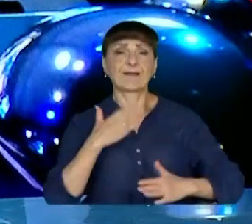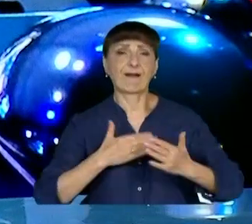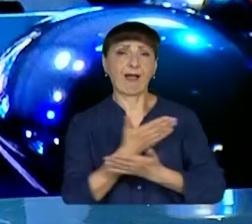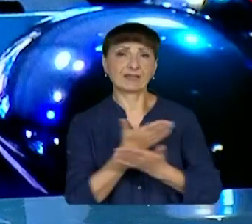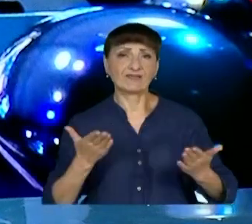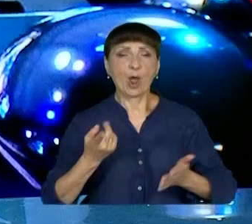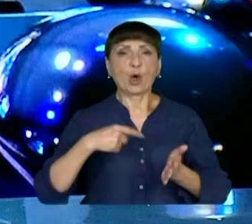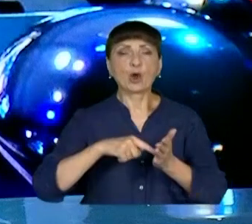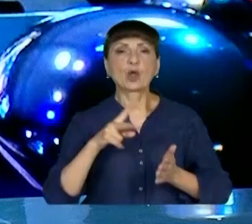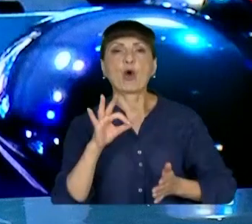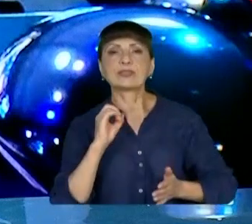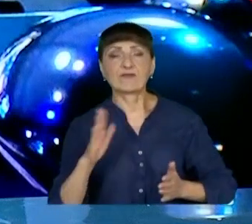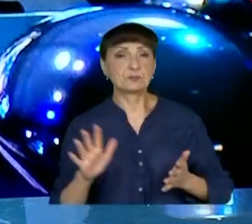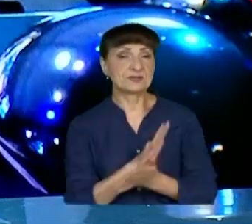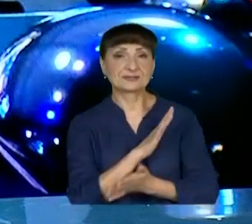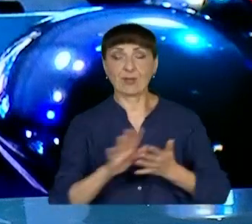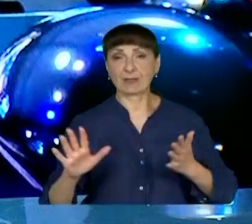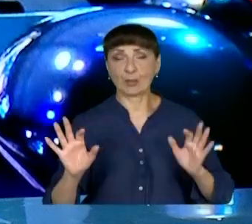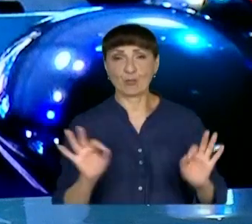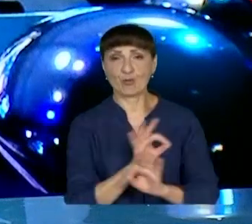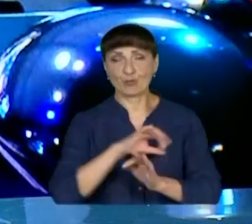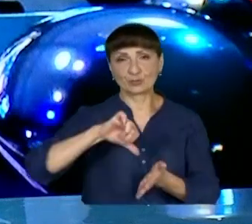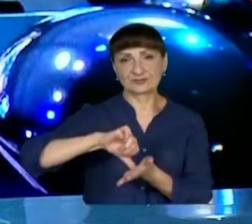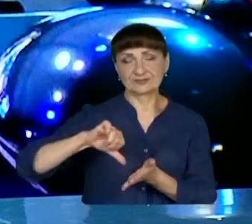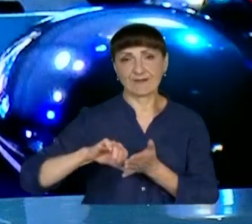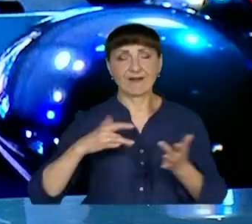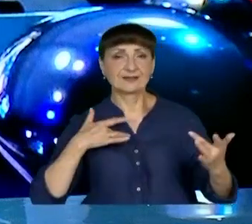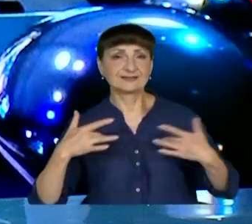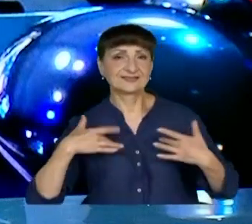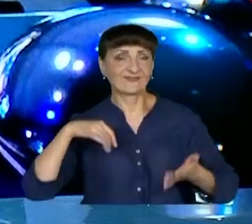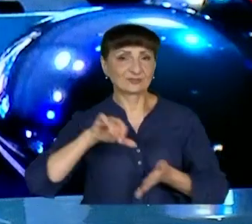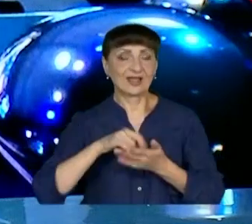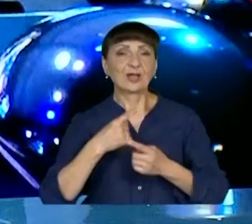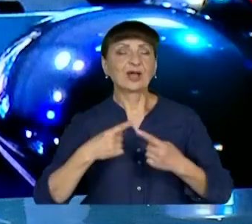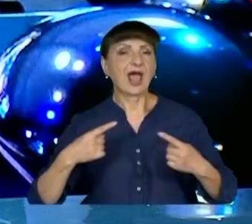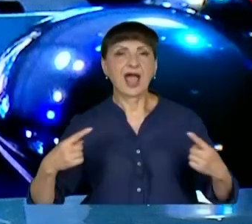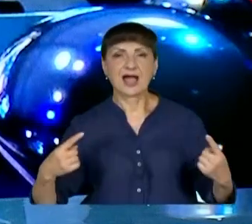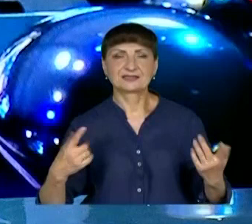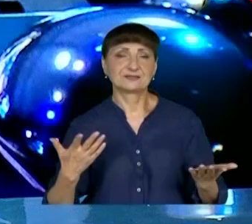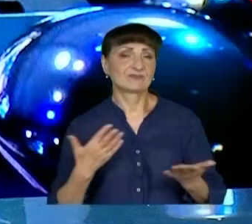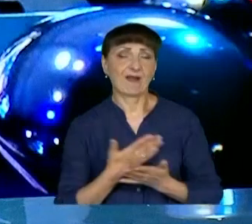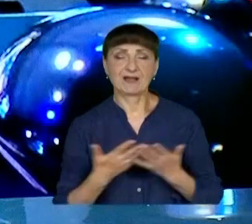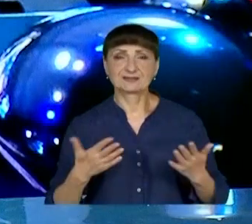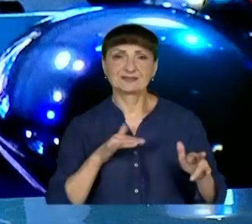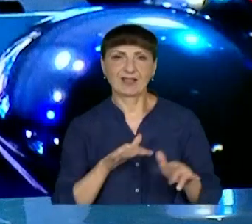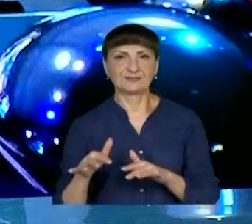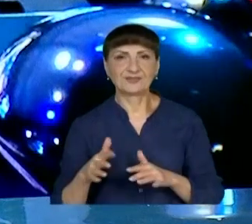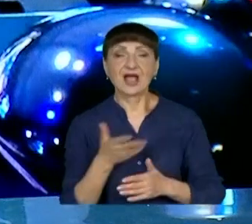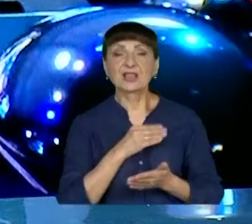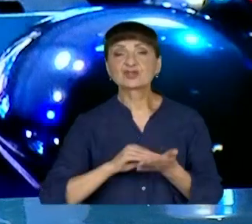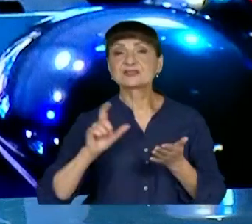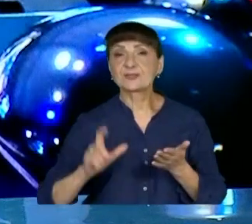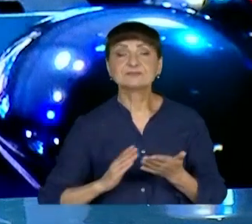Кунаева бесплатными музыкальными представлениями, выступлениями эстрадных артистов и множеством разных активити. Моя коллега Мина